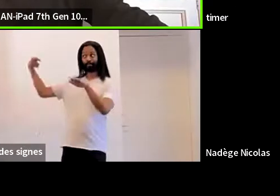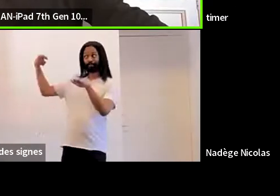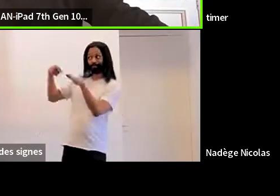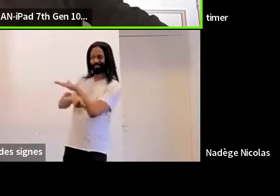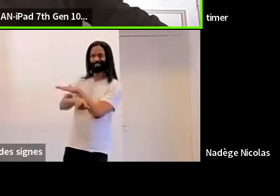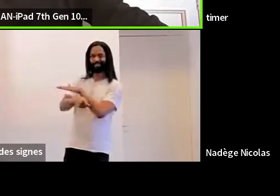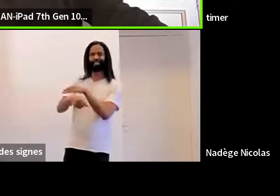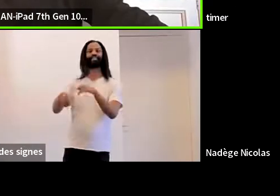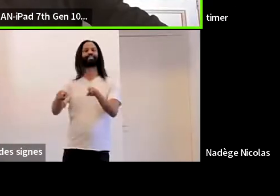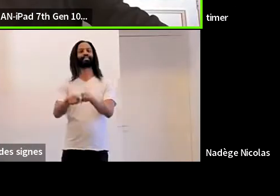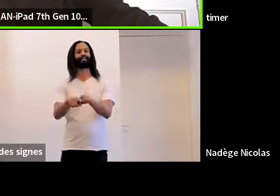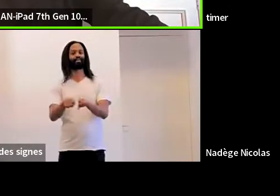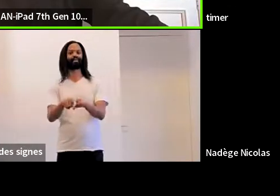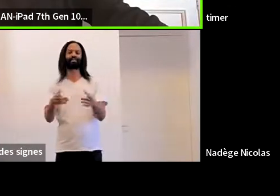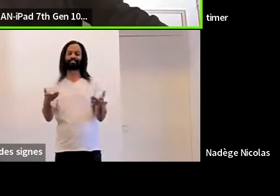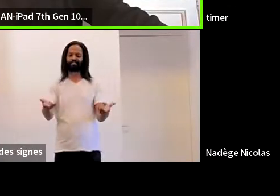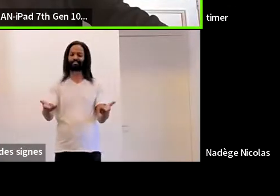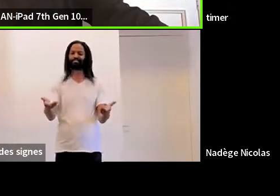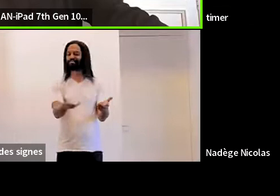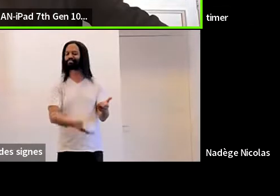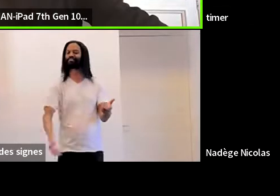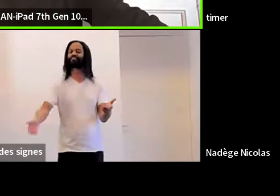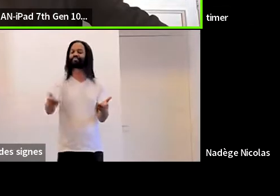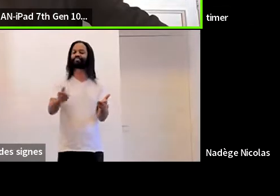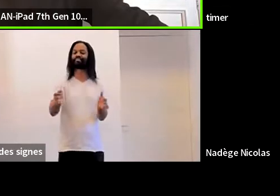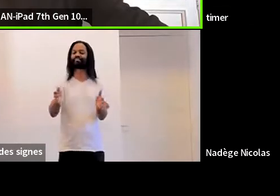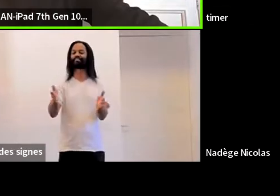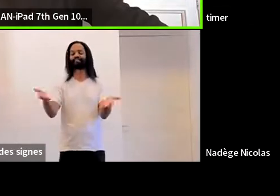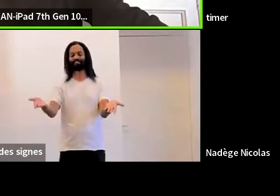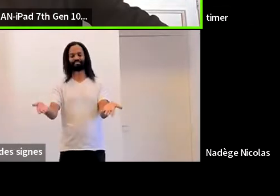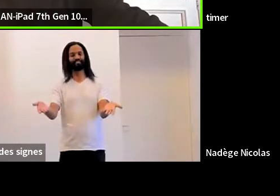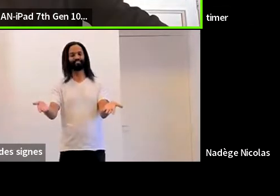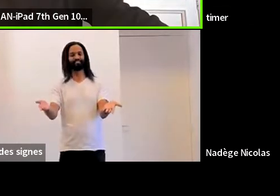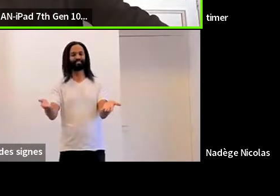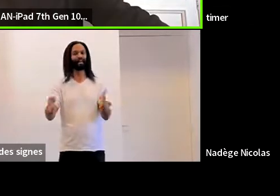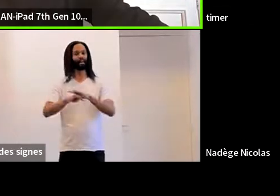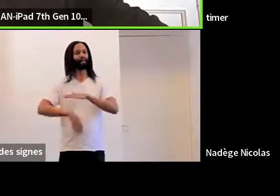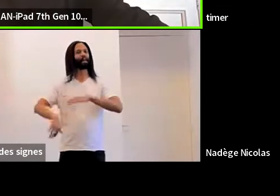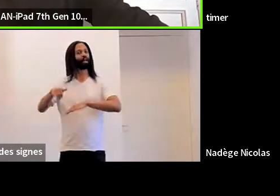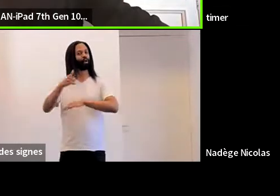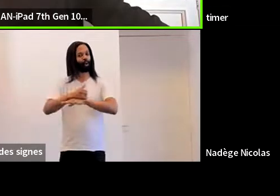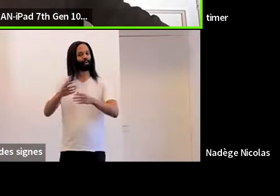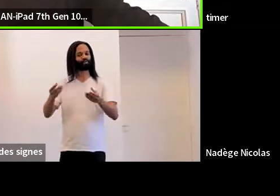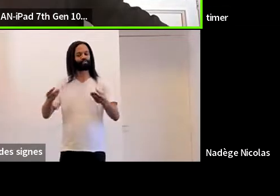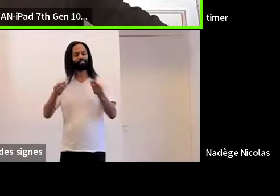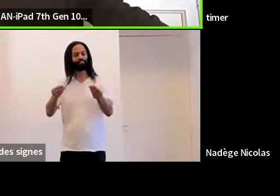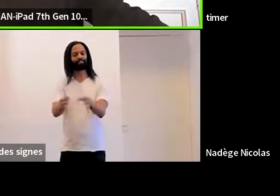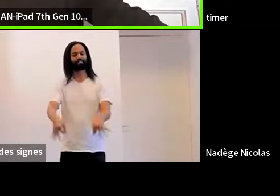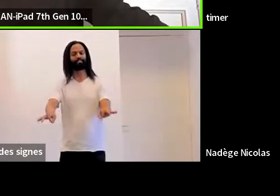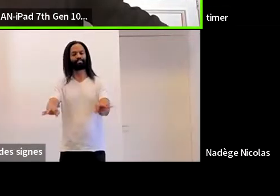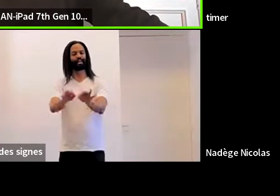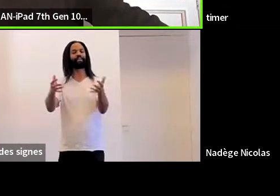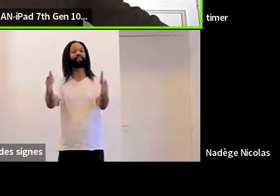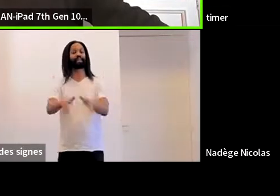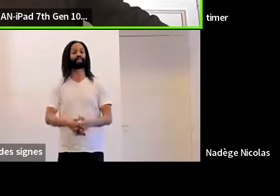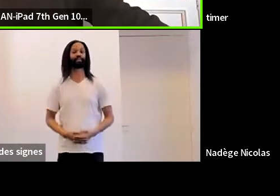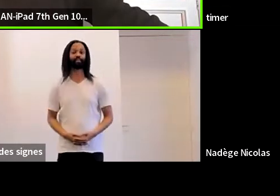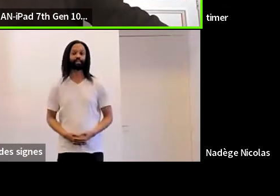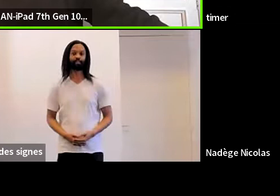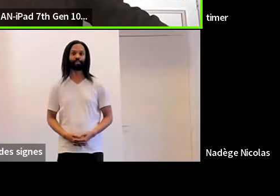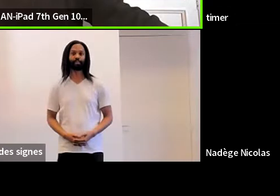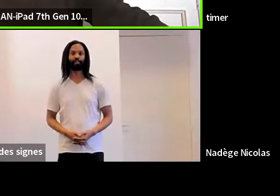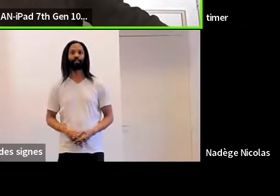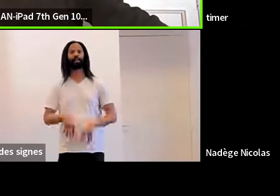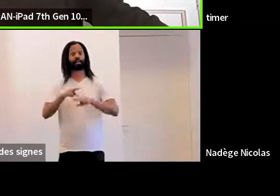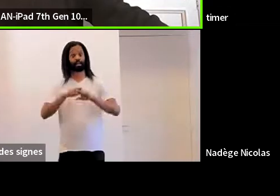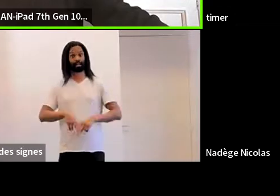effectivement, a été mis à disposition par la métropole. Reste la préconisation la